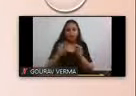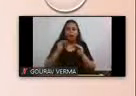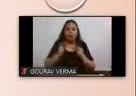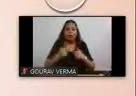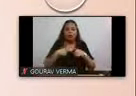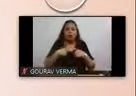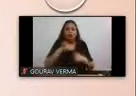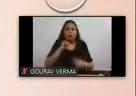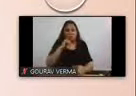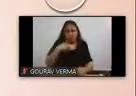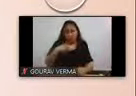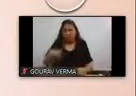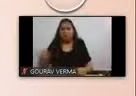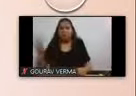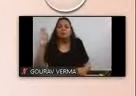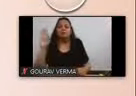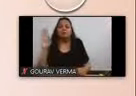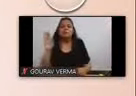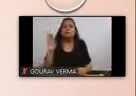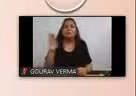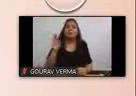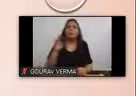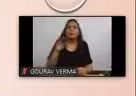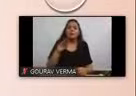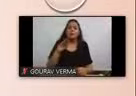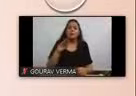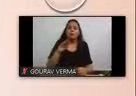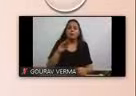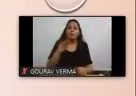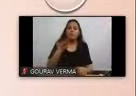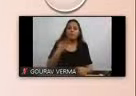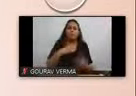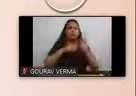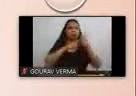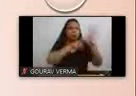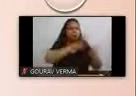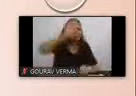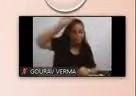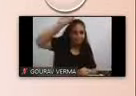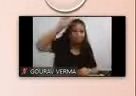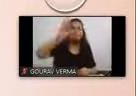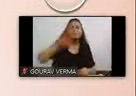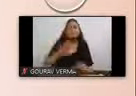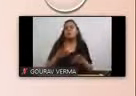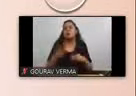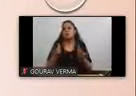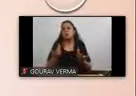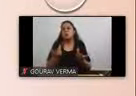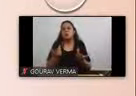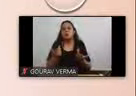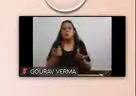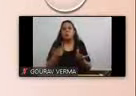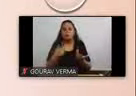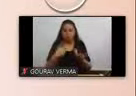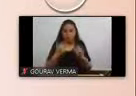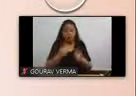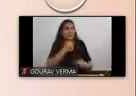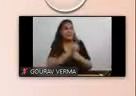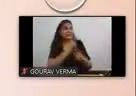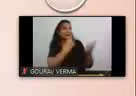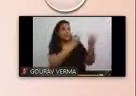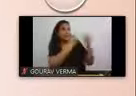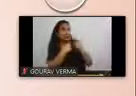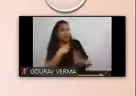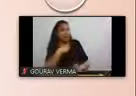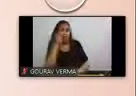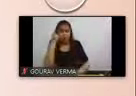टॉयलेट नीड है, या कोई सवाल के हमको कुछ करना है, या जो टीचर बता पा रही है उसको